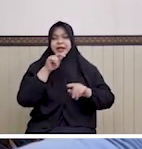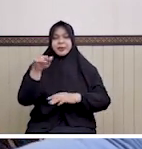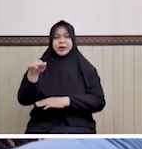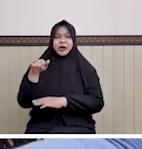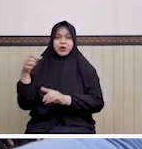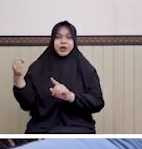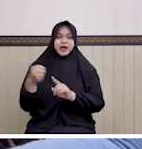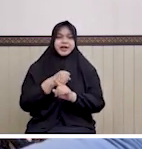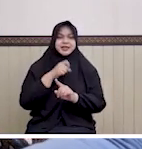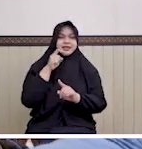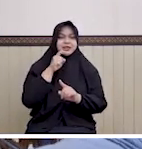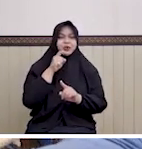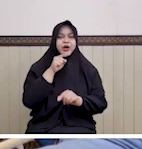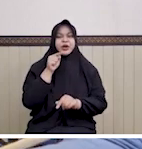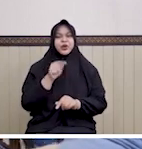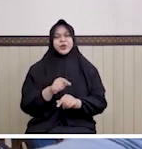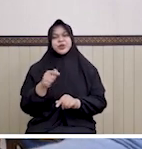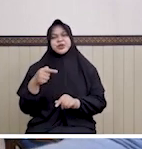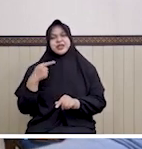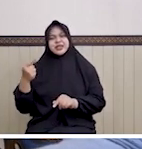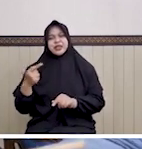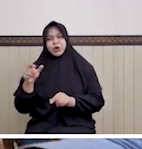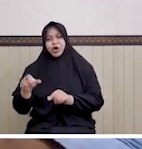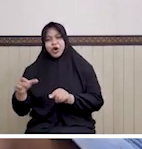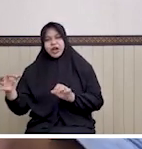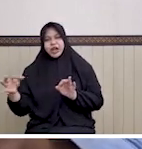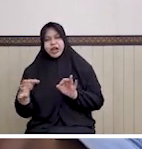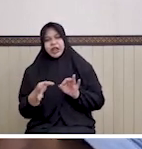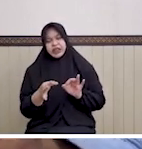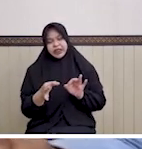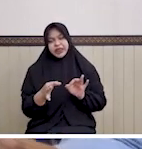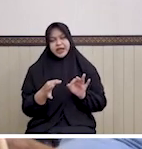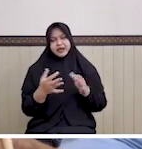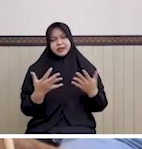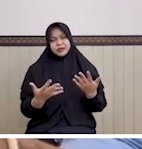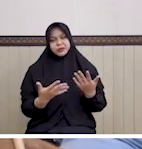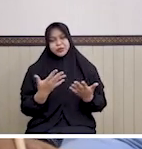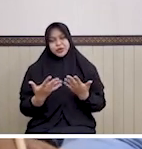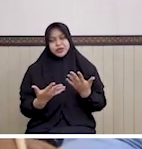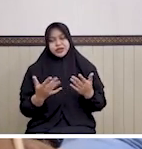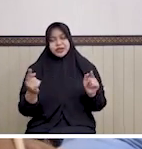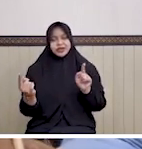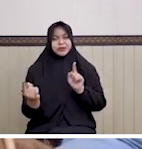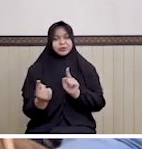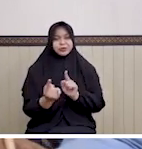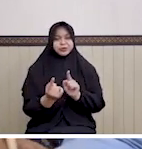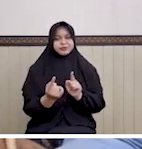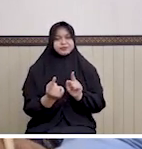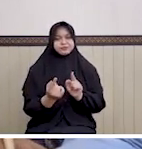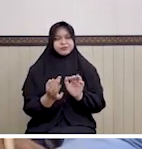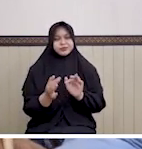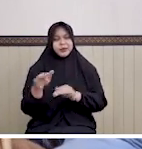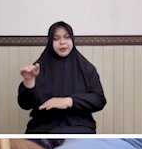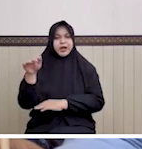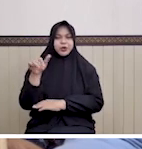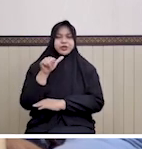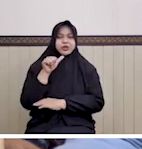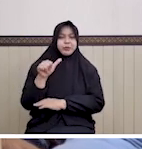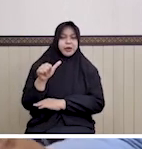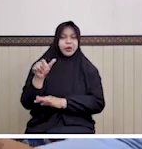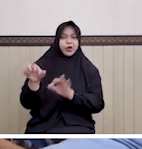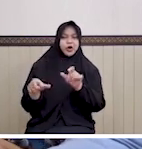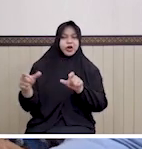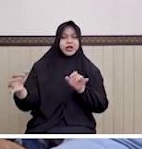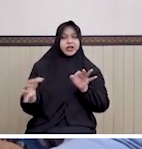dari kekerasan seksual itu justru dari orang-orang terdekat dan ini seringkali kita temukan pelakunya adalah orang-orang